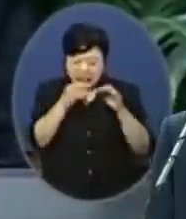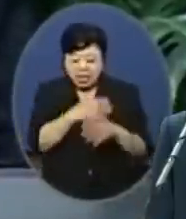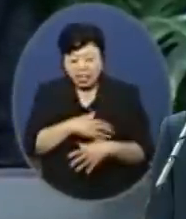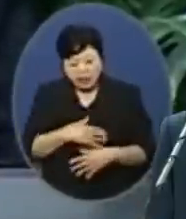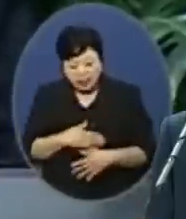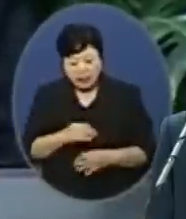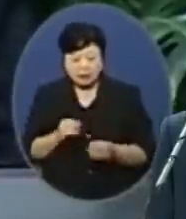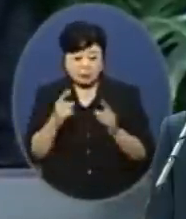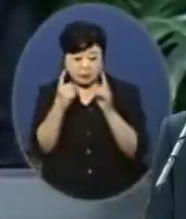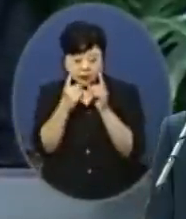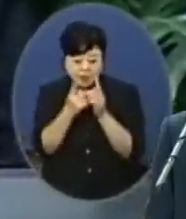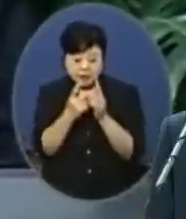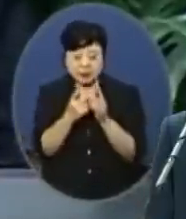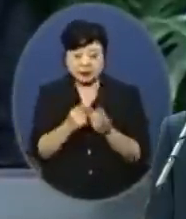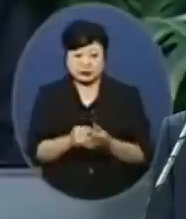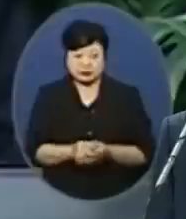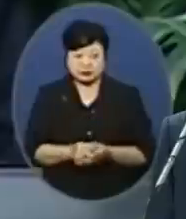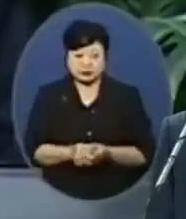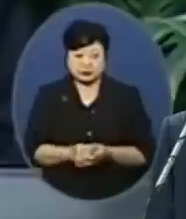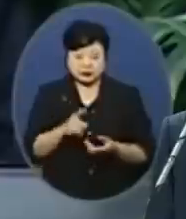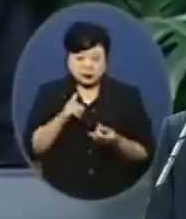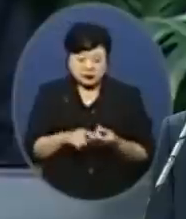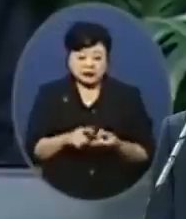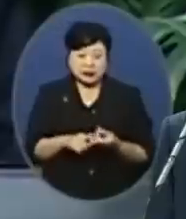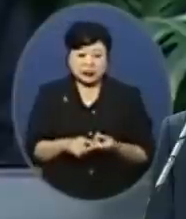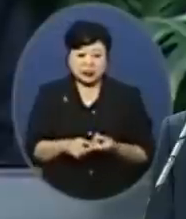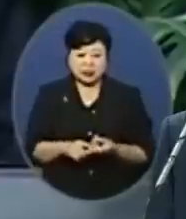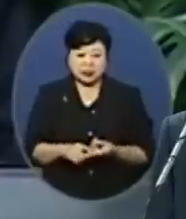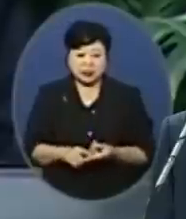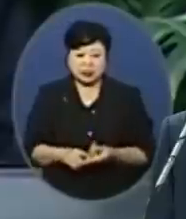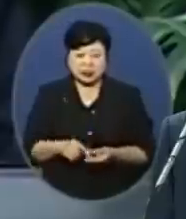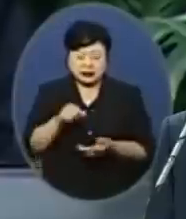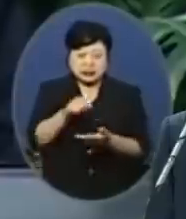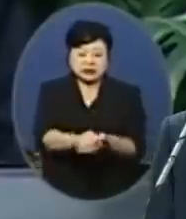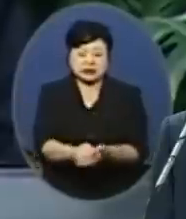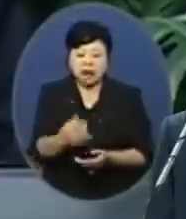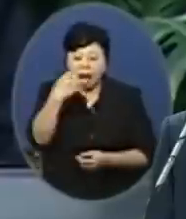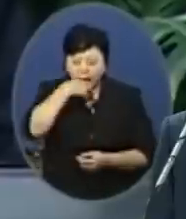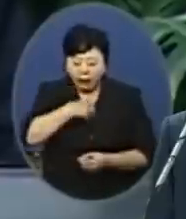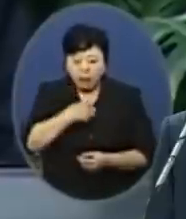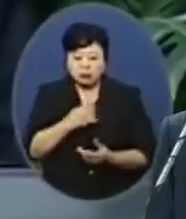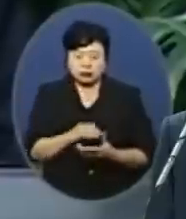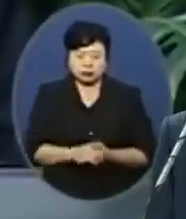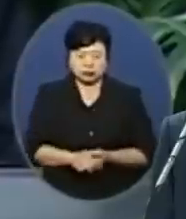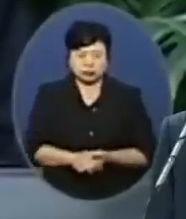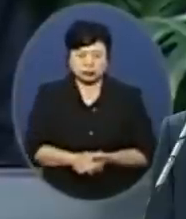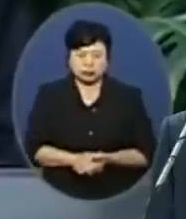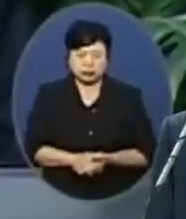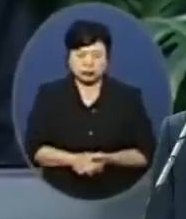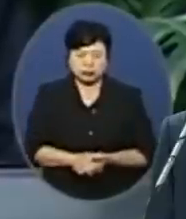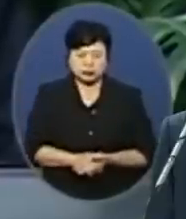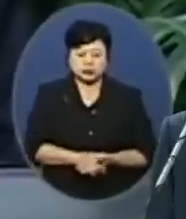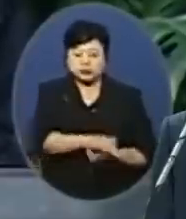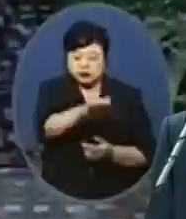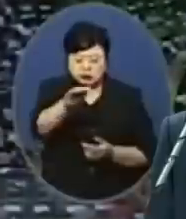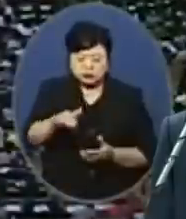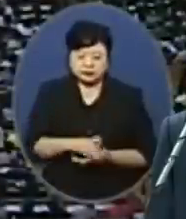사람을 만나면 그대로 덤벼들어서 자기의 먹잇감으로 삼는 것입니다.